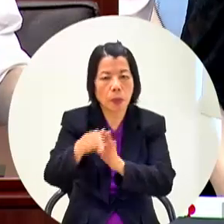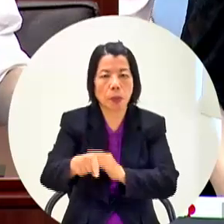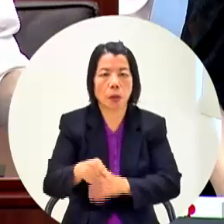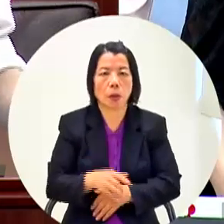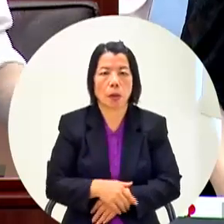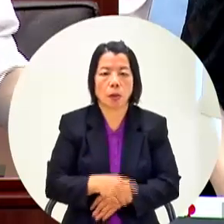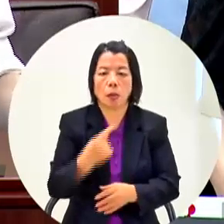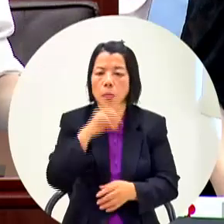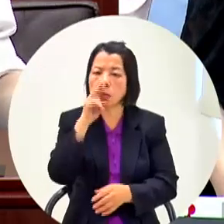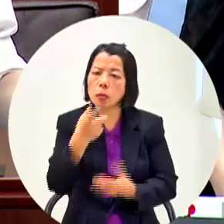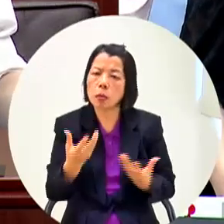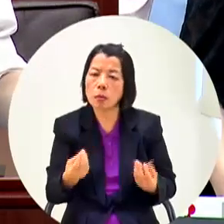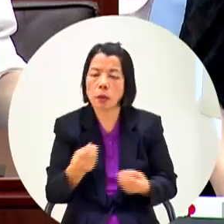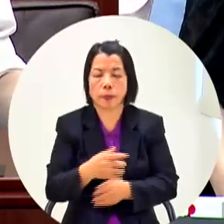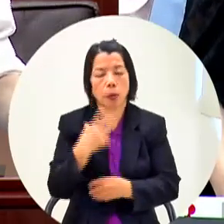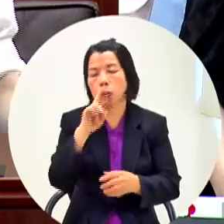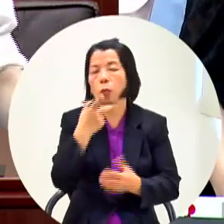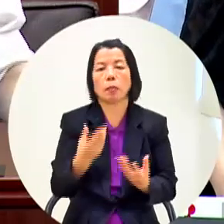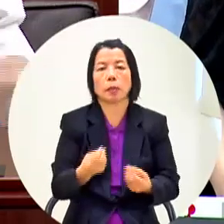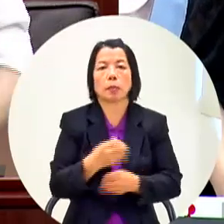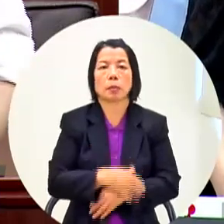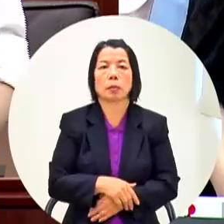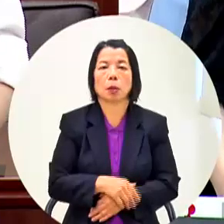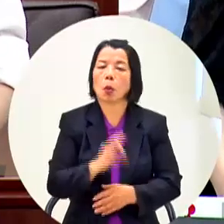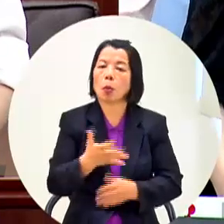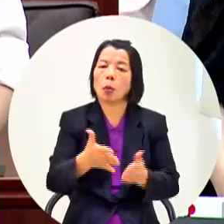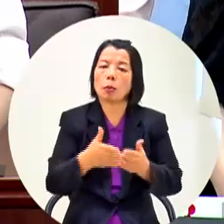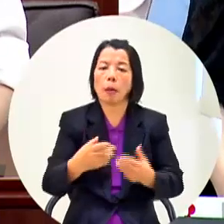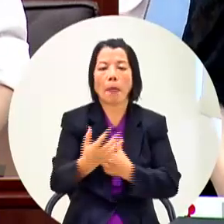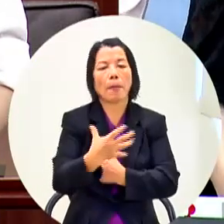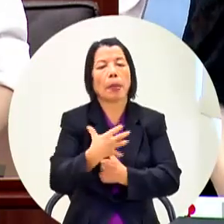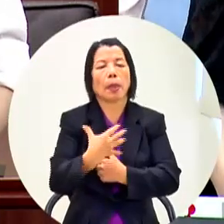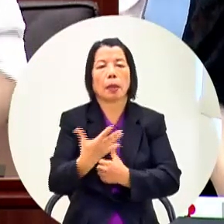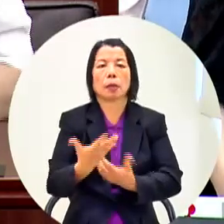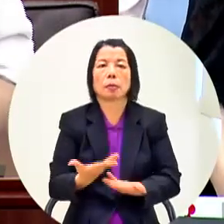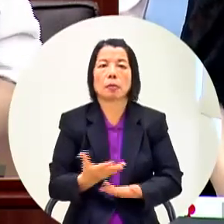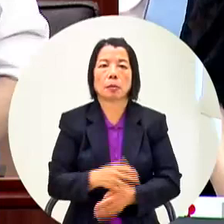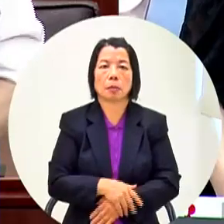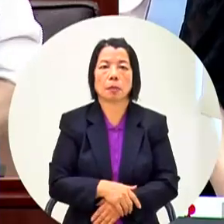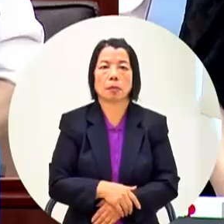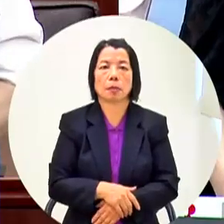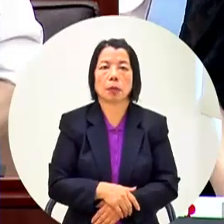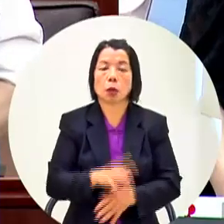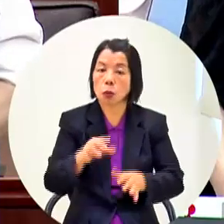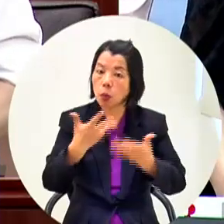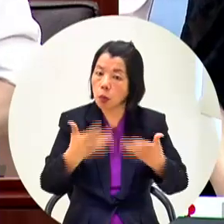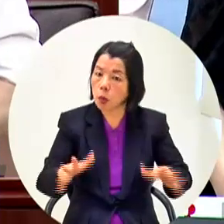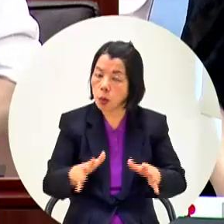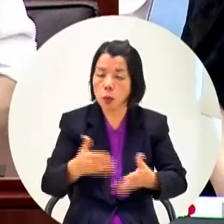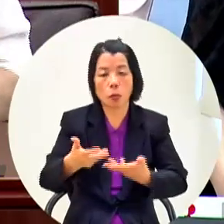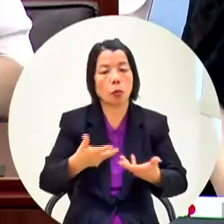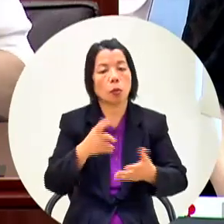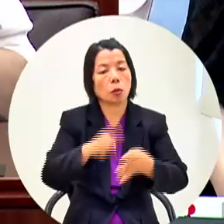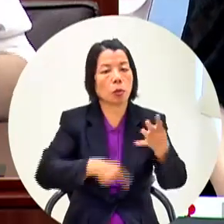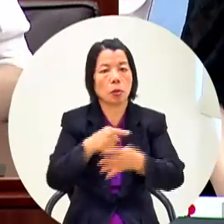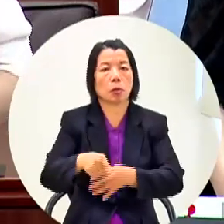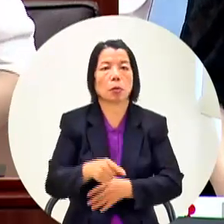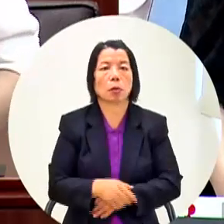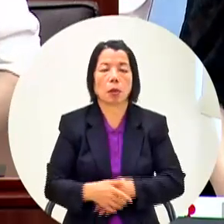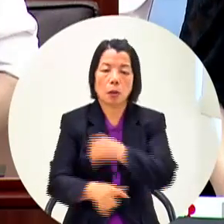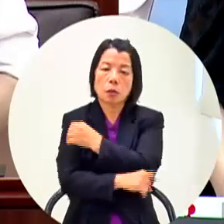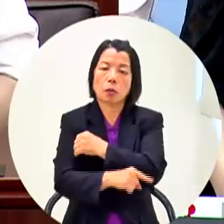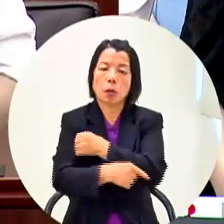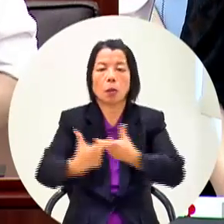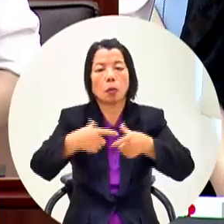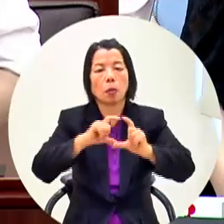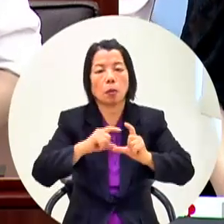有？我们没有错啊，那为什么要被骂成这样子呢？所以很多事情到最后就回归